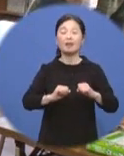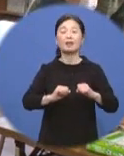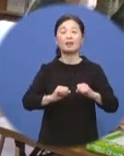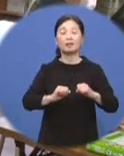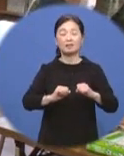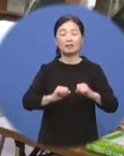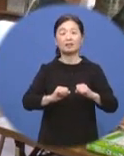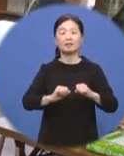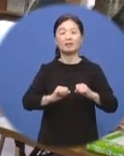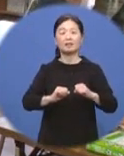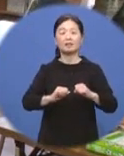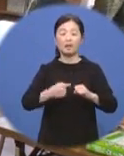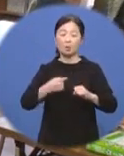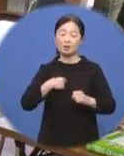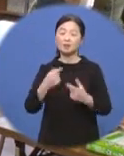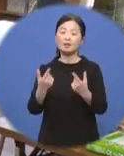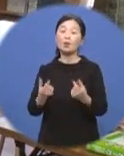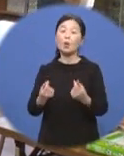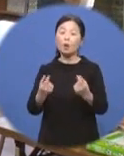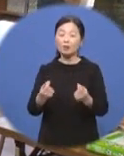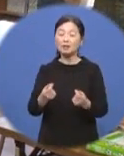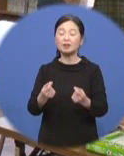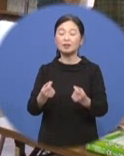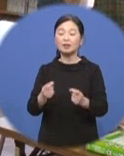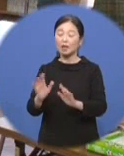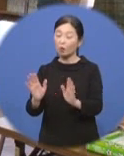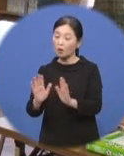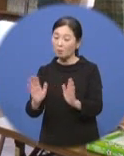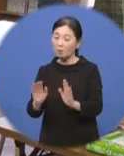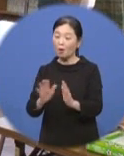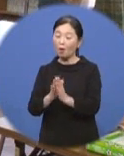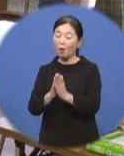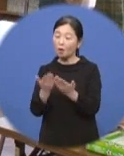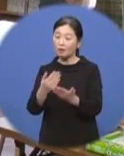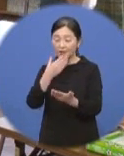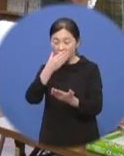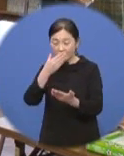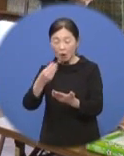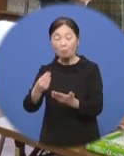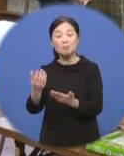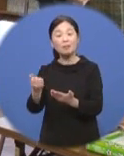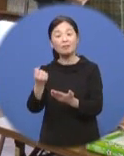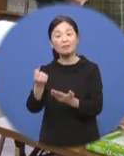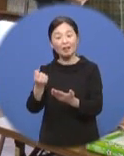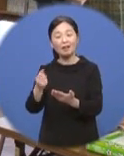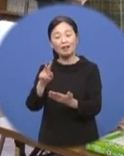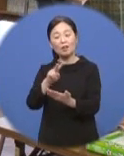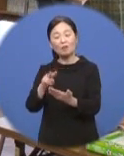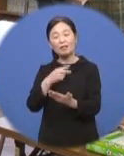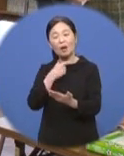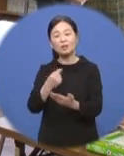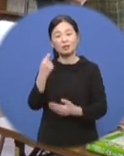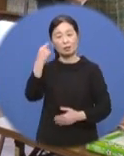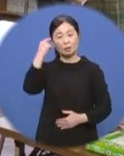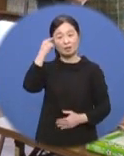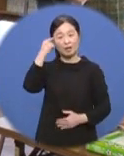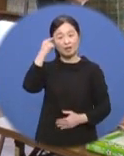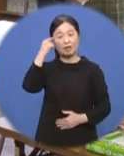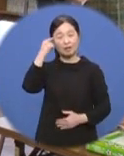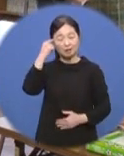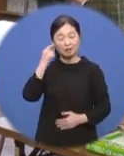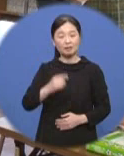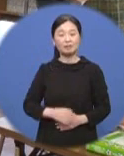、同じように本に興味持って楽しく読んでもらったらいいかなと思って、今ではね、たくさん本読んだ